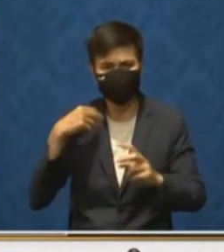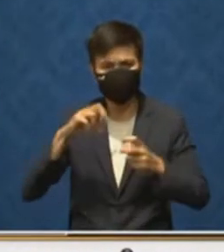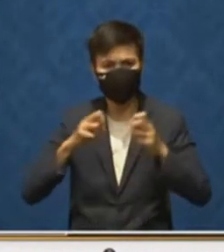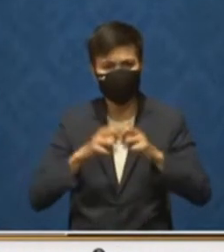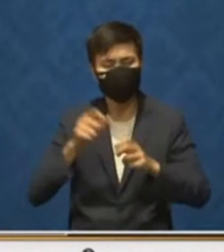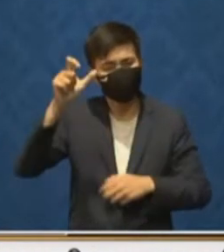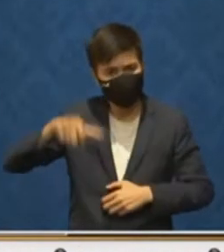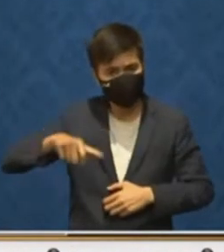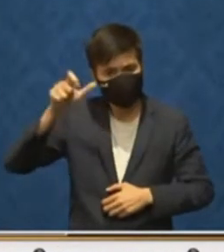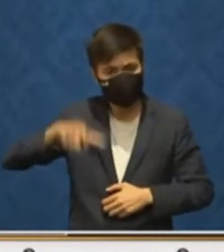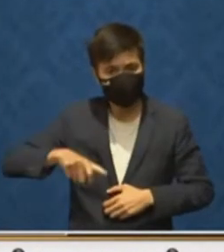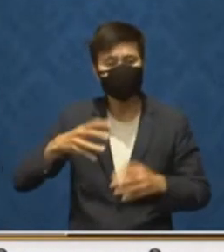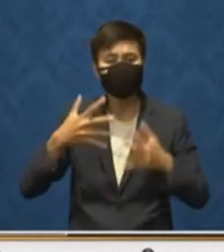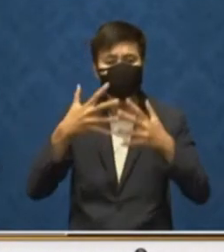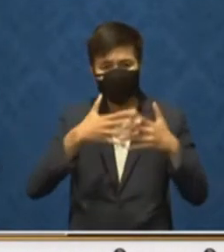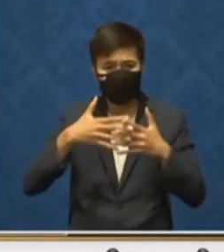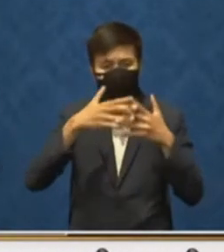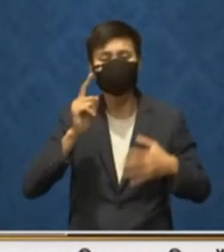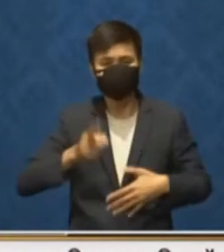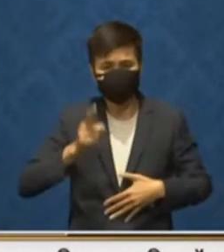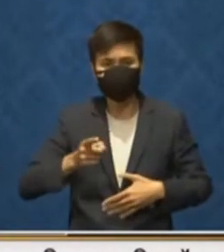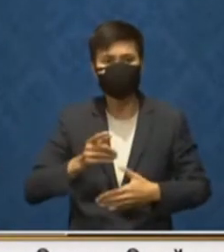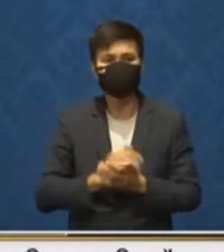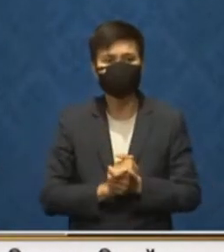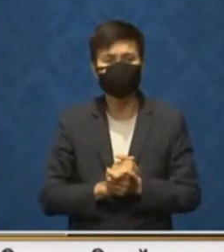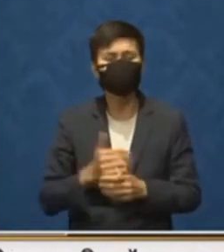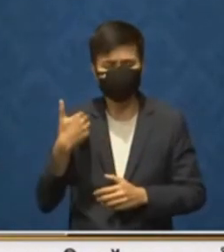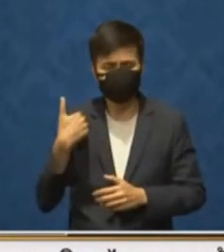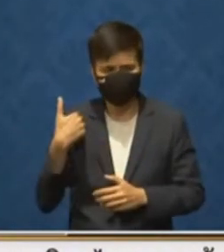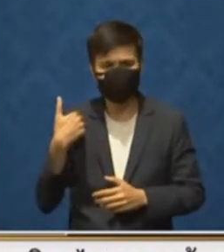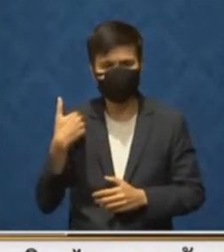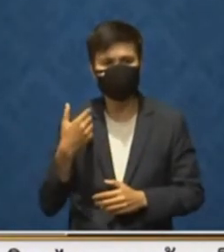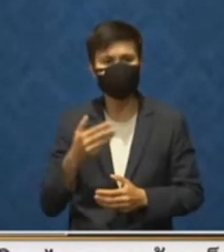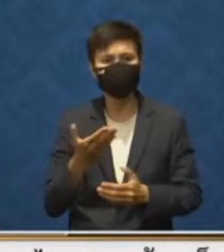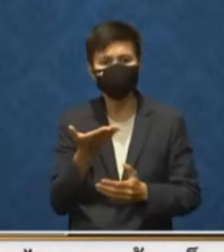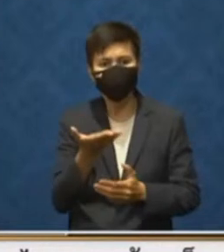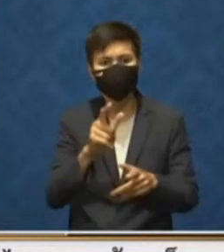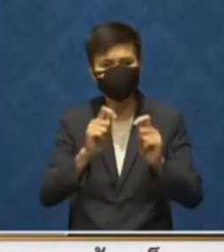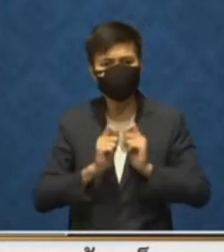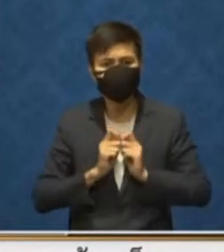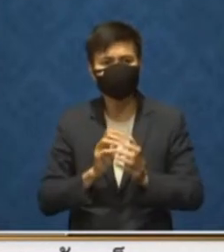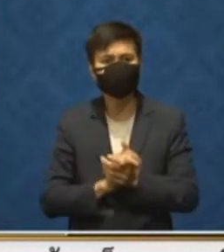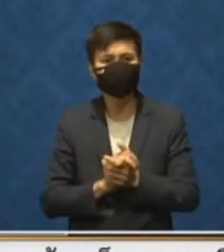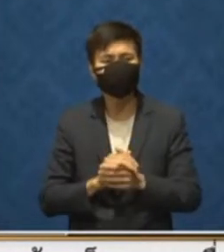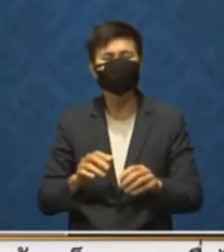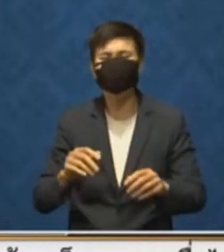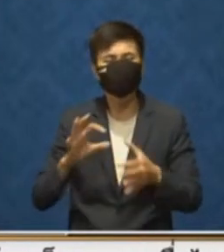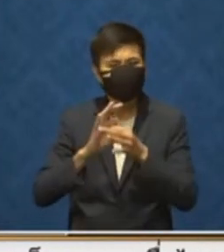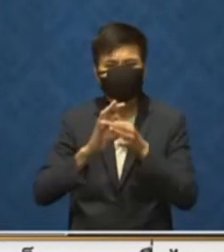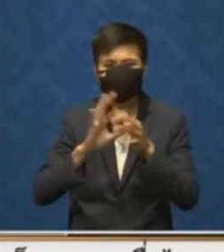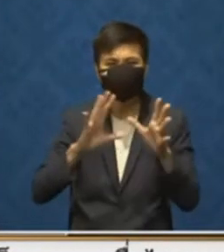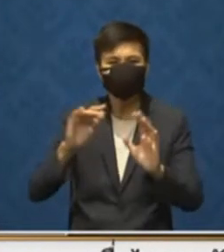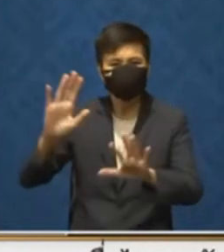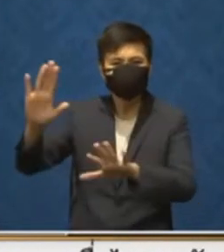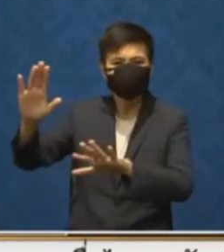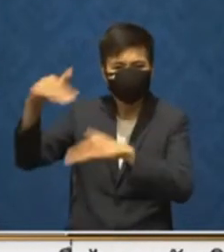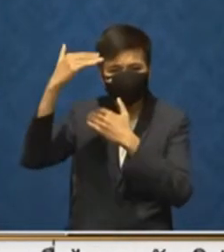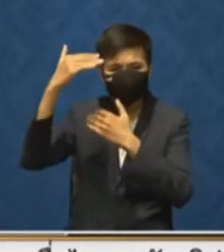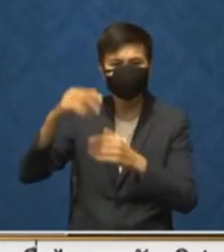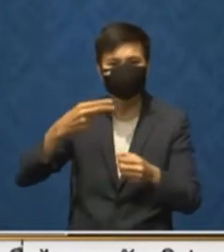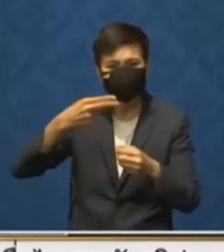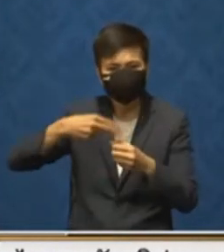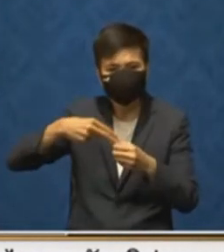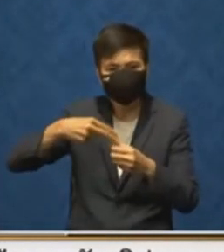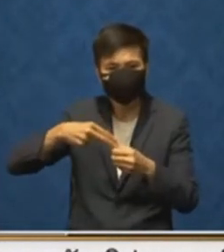เจรจาอยู่แถวขอเข้าไปท่านประธานครับแต่มันไม่ได้เกี่ยวกับการนำเข้ามานานได้ยินมาตั้งแต่เด็กๆแล้วล่ะครับน้ำมัน